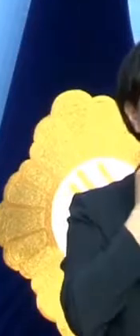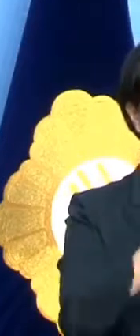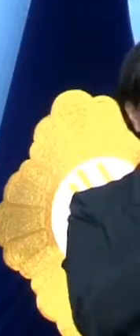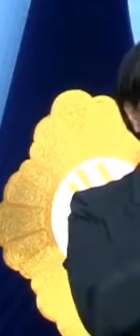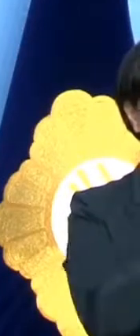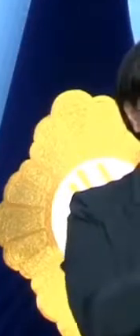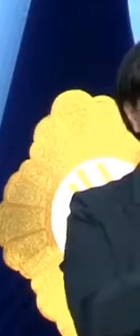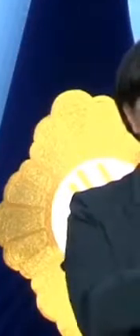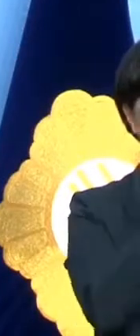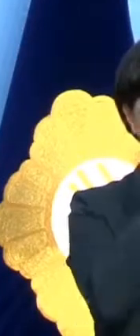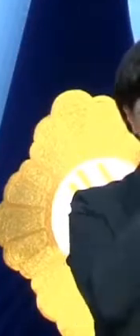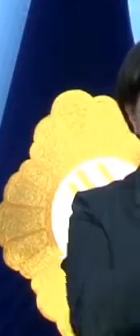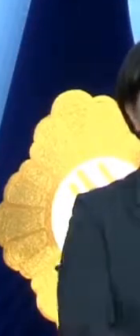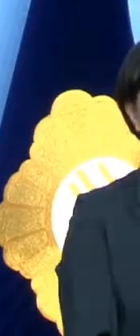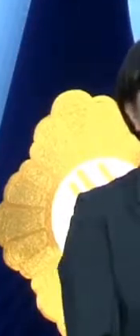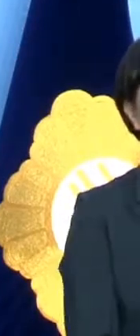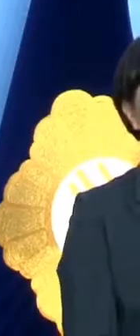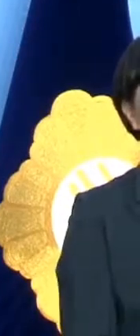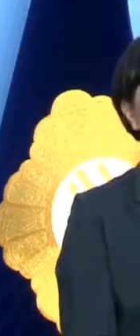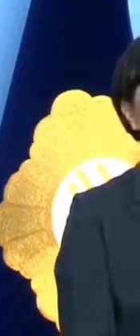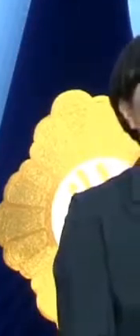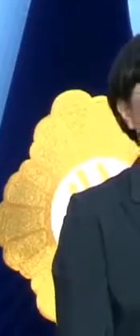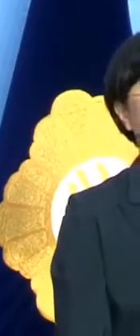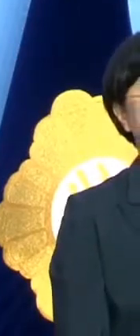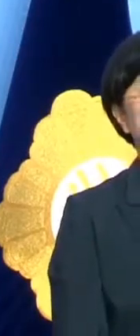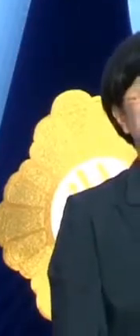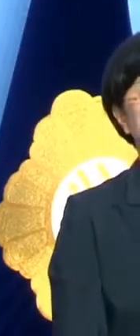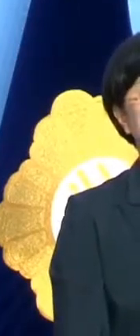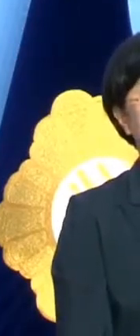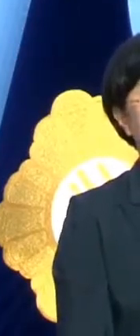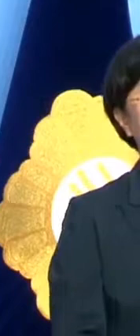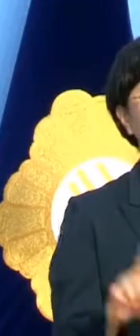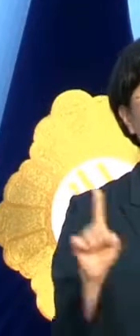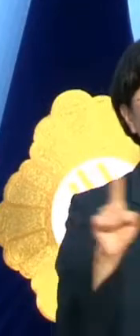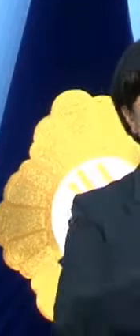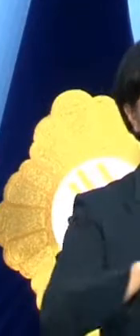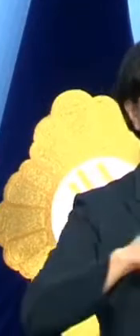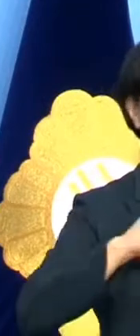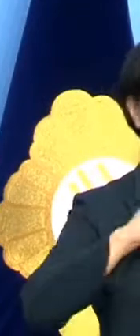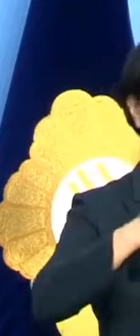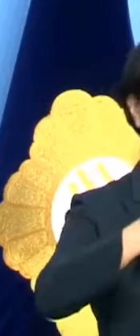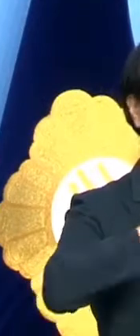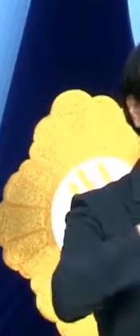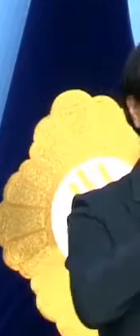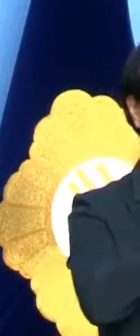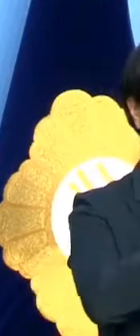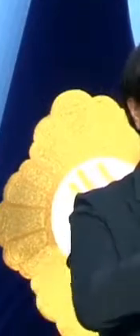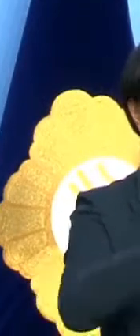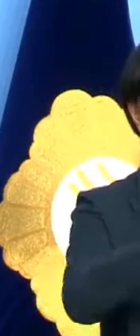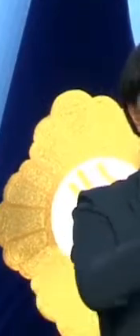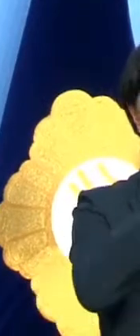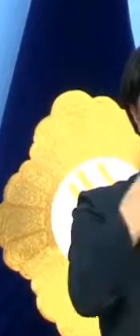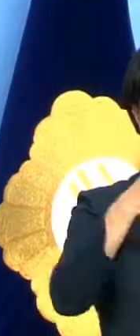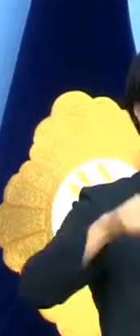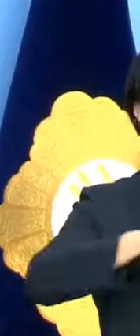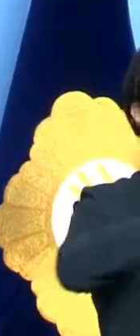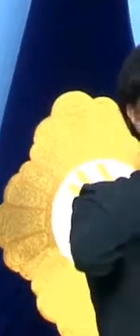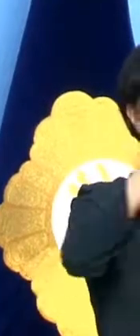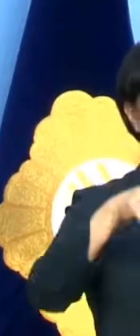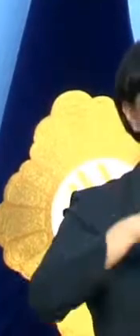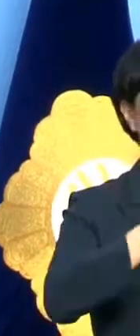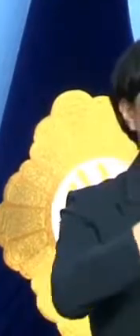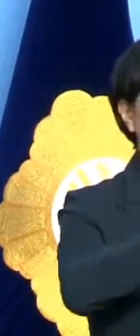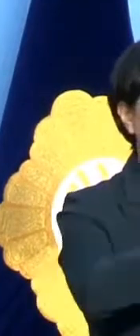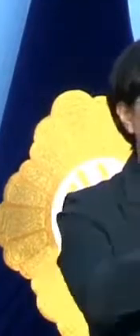다양하게 에 발생 되어있는 상황입니다 무엇보다도 국가적 유기가 초대된 그러나 1구 때문에